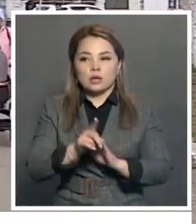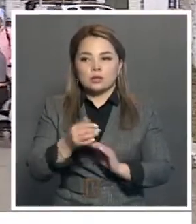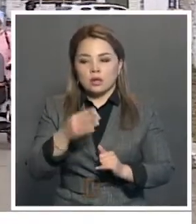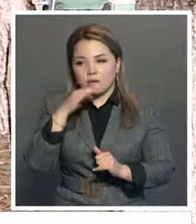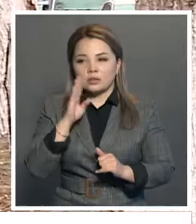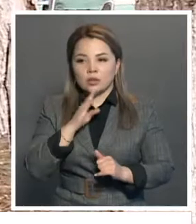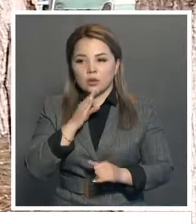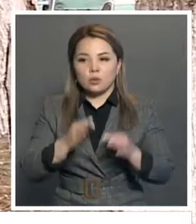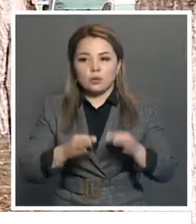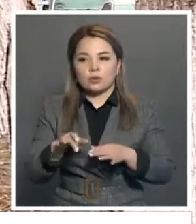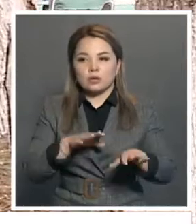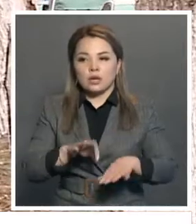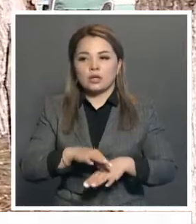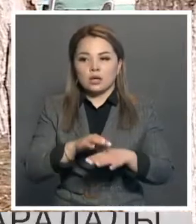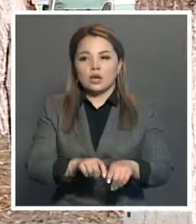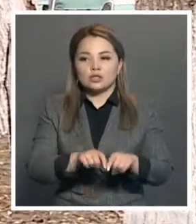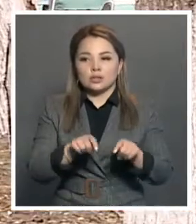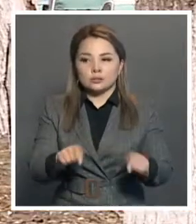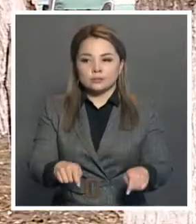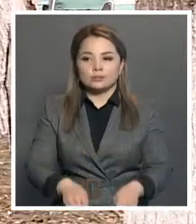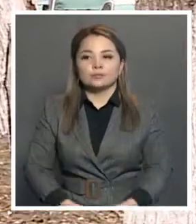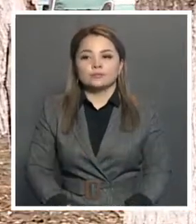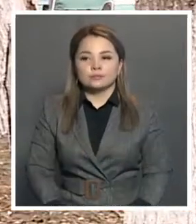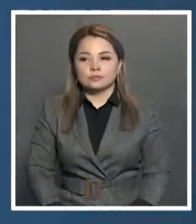де әкімшілік іс қозғалды.